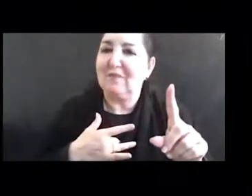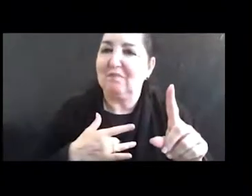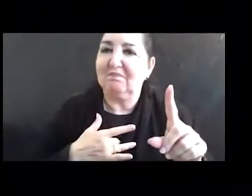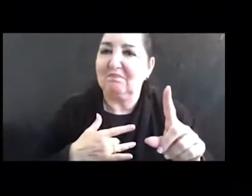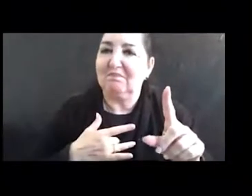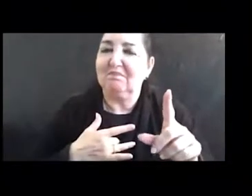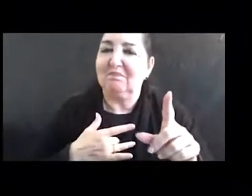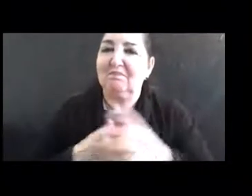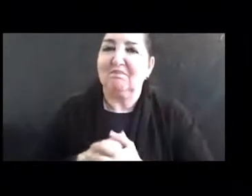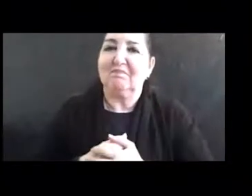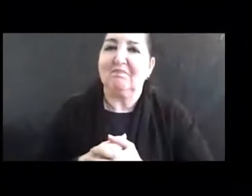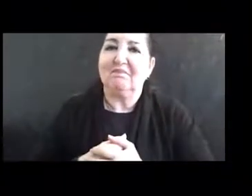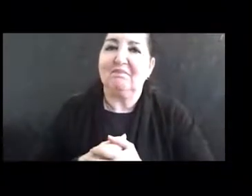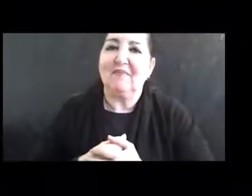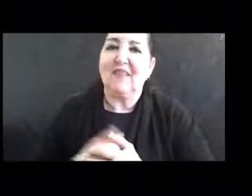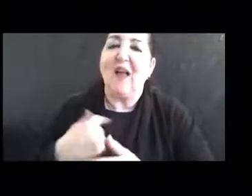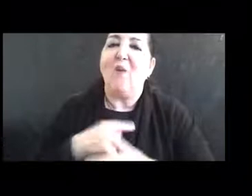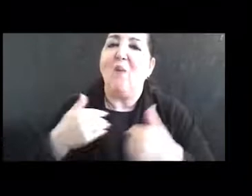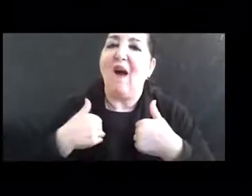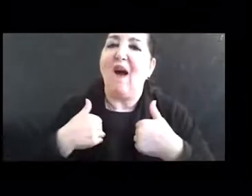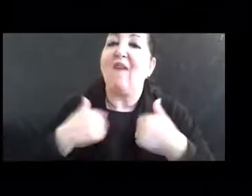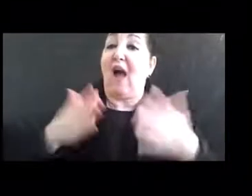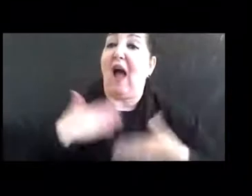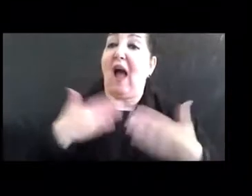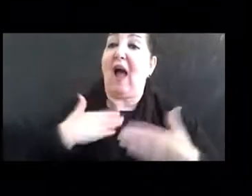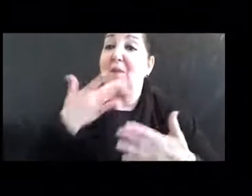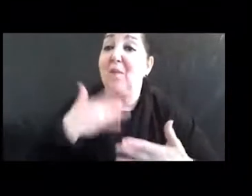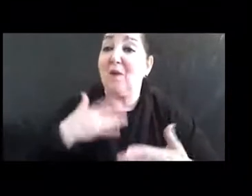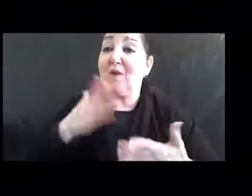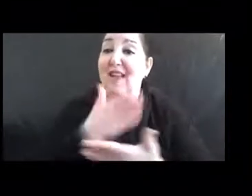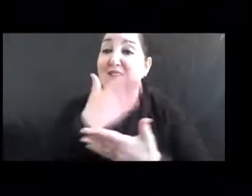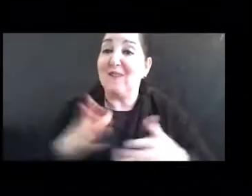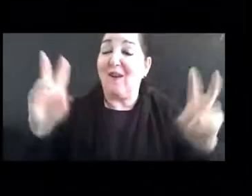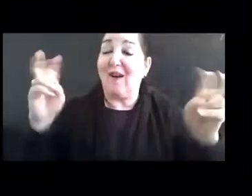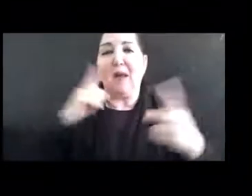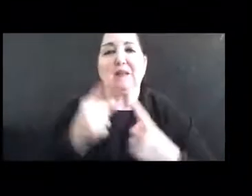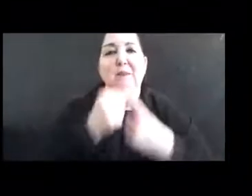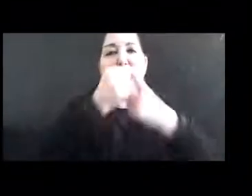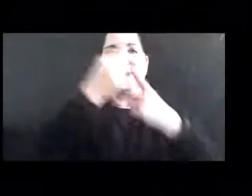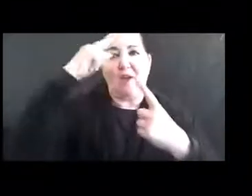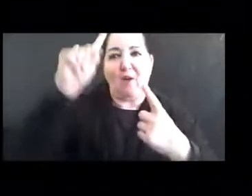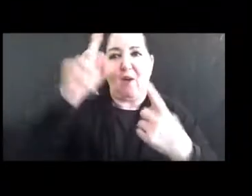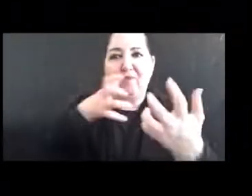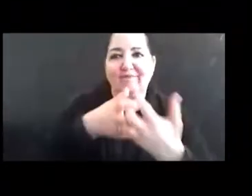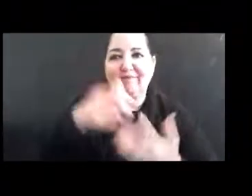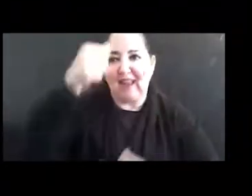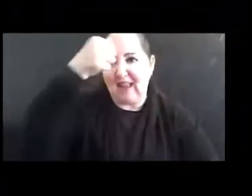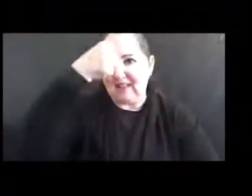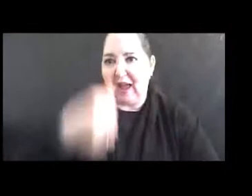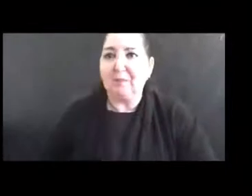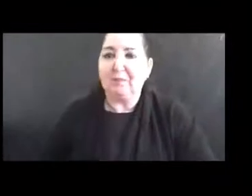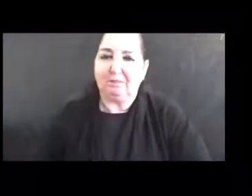jika ada yang ulang tahun, jadi di kita akan menyetel lagu India, Happy Birthday to You, tapi versi India